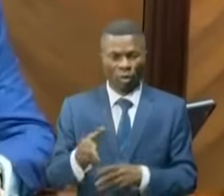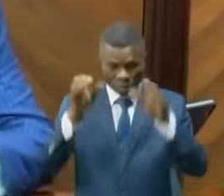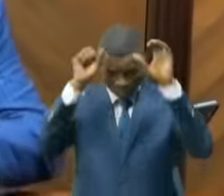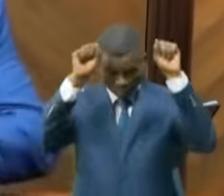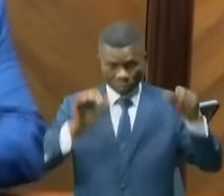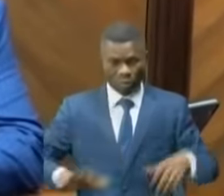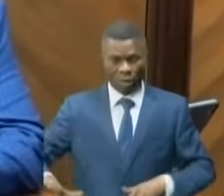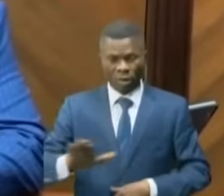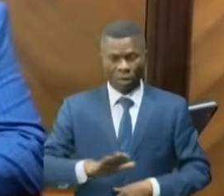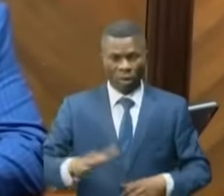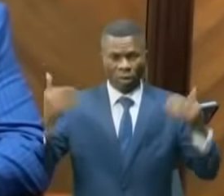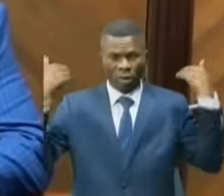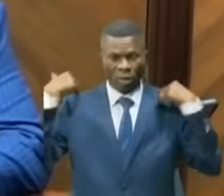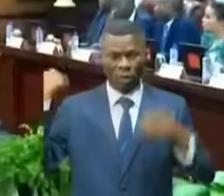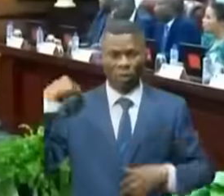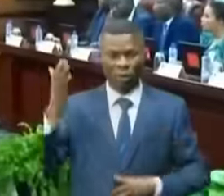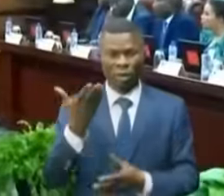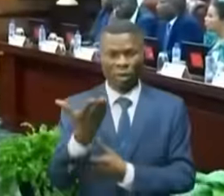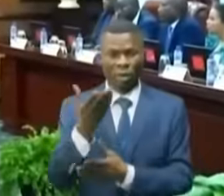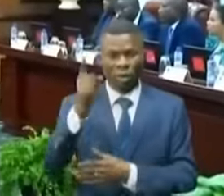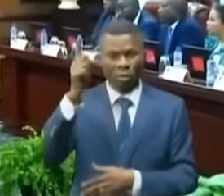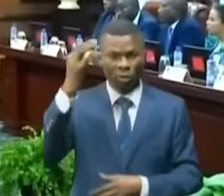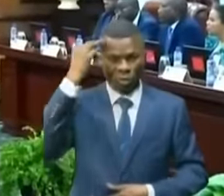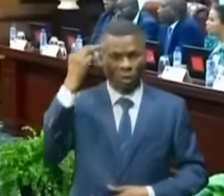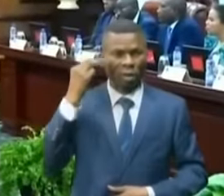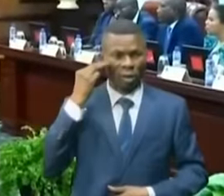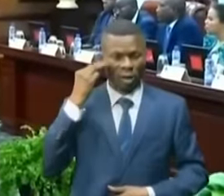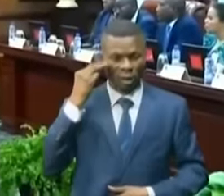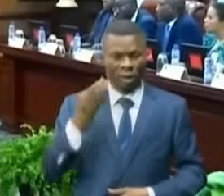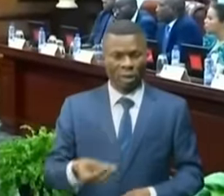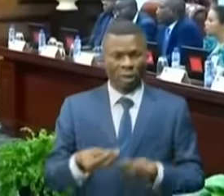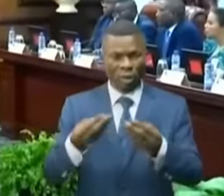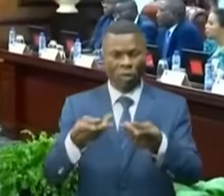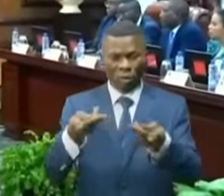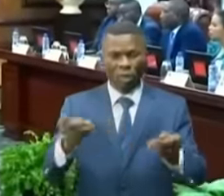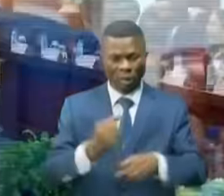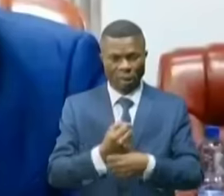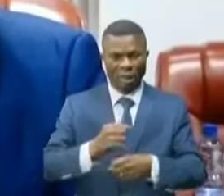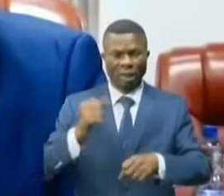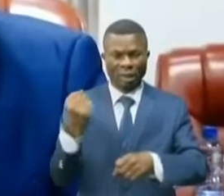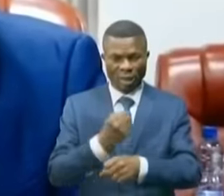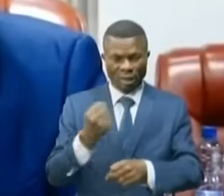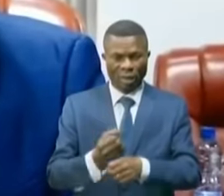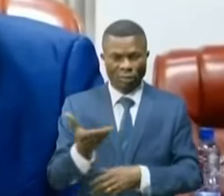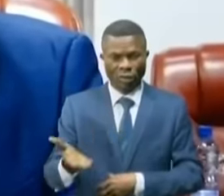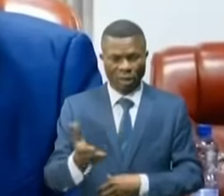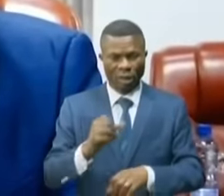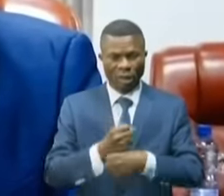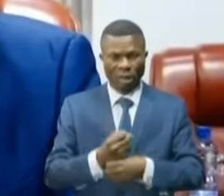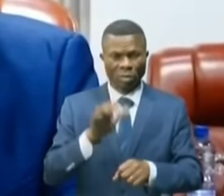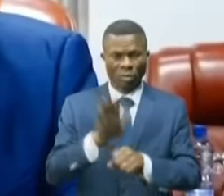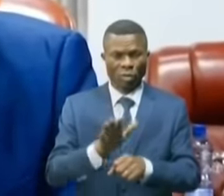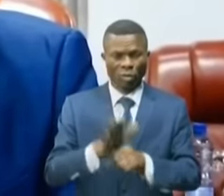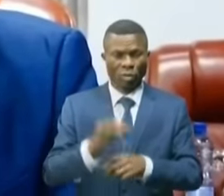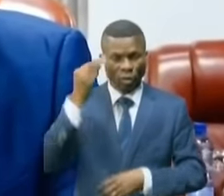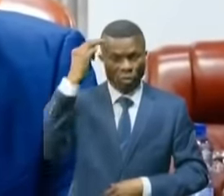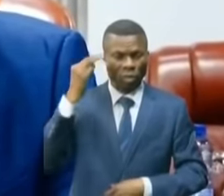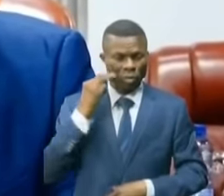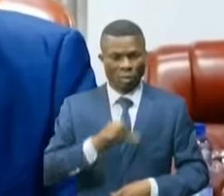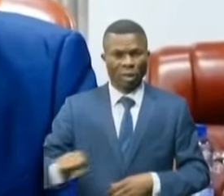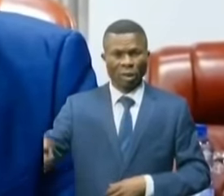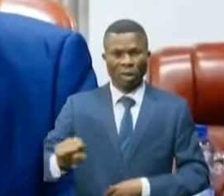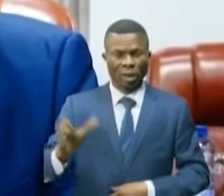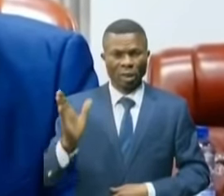président de la République a demandé à la Première ministre de mettre en place une équipe de travail composée des différents ministres